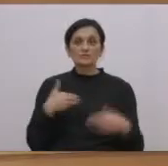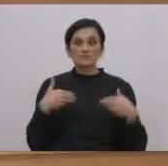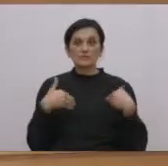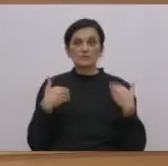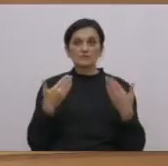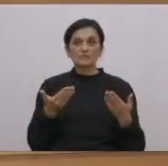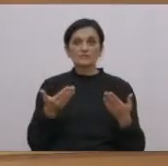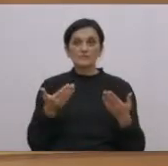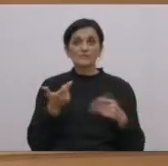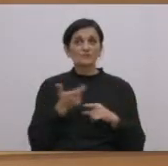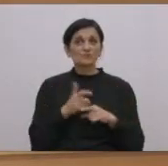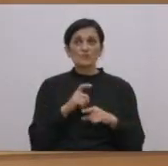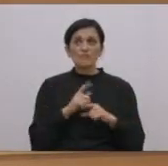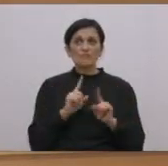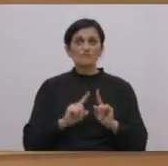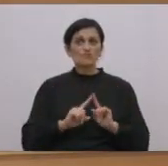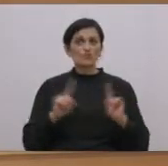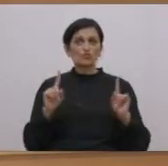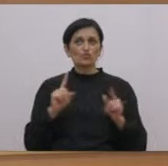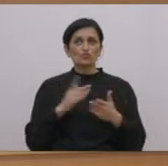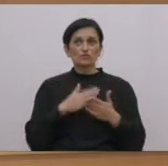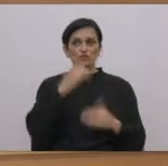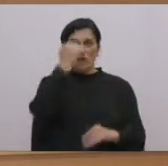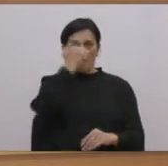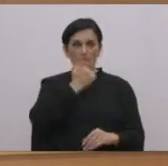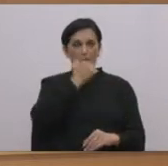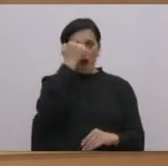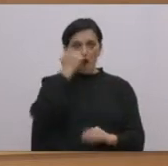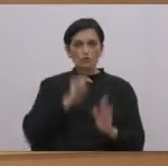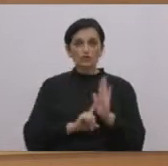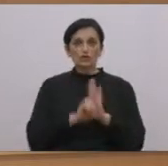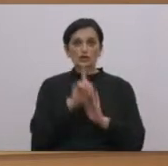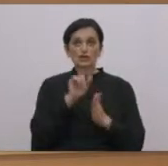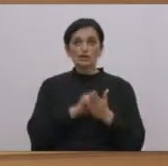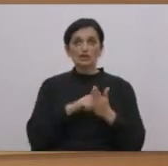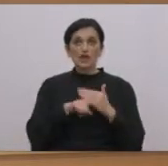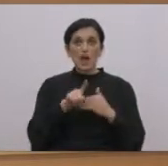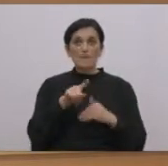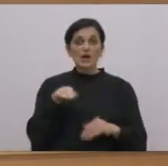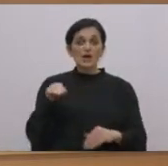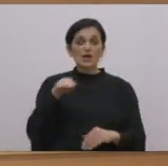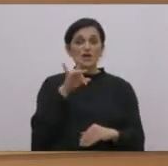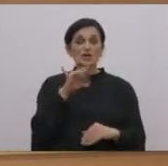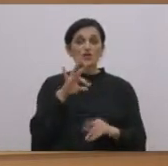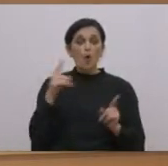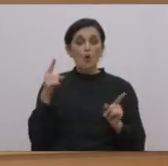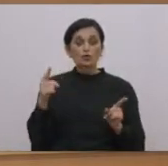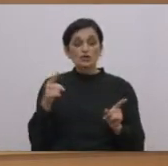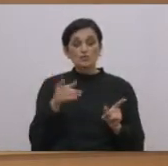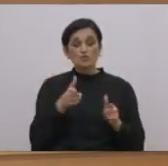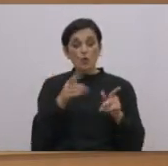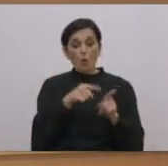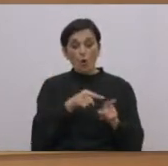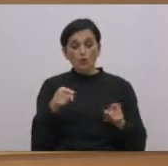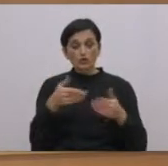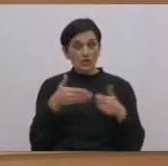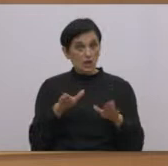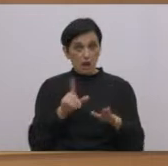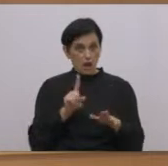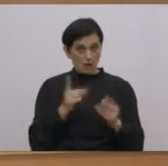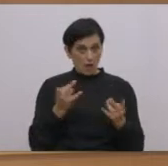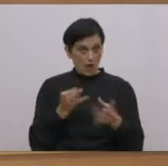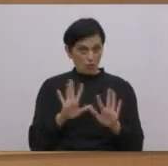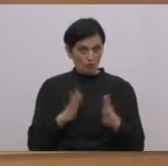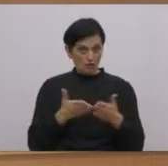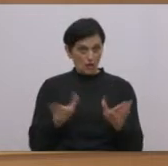მოგესალმებით. ძალიან უცნაურია, რომ მადლობებით იწყებთ იმის გამო, რომ თურმე რიკოთის რაღაც მონაკვეთი გაიხსნა. რა არ უნდა